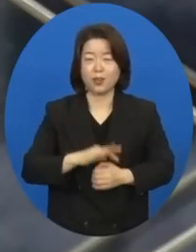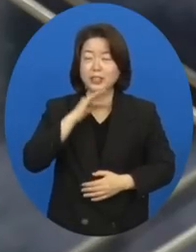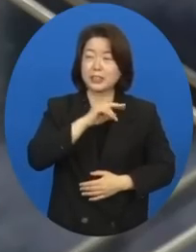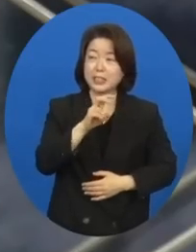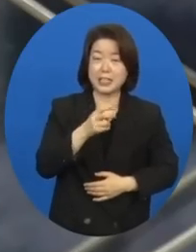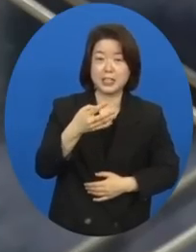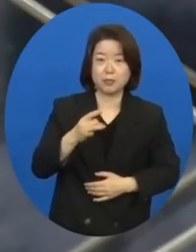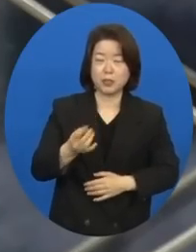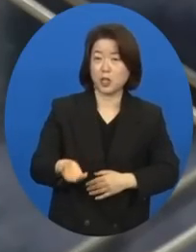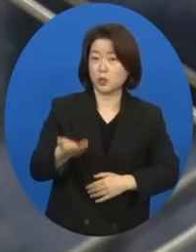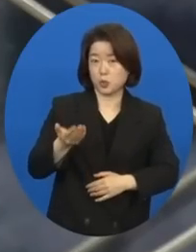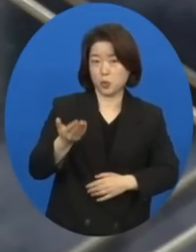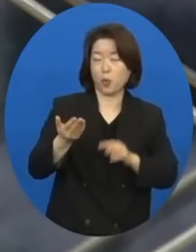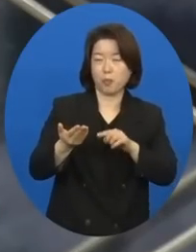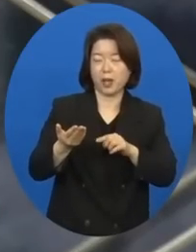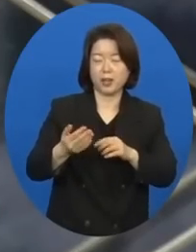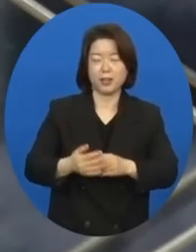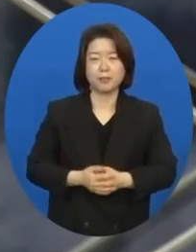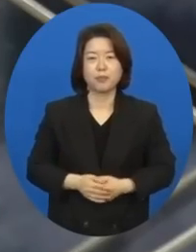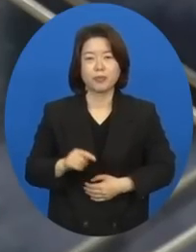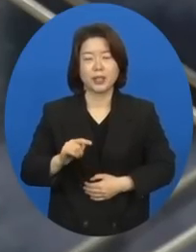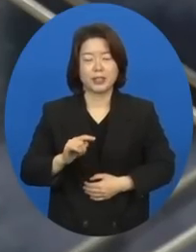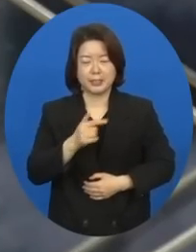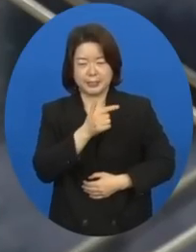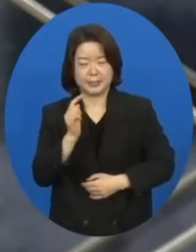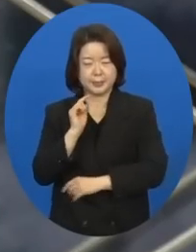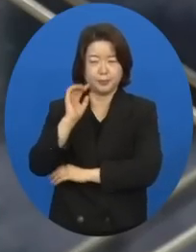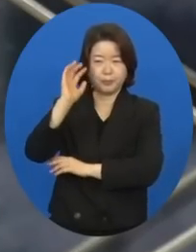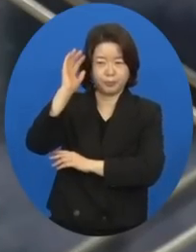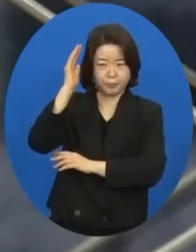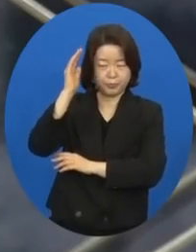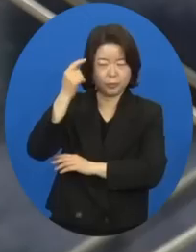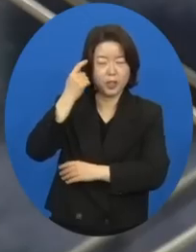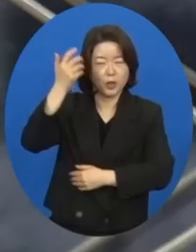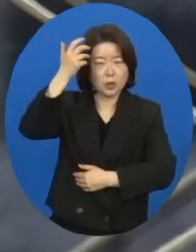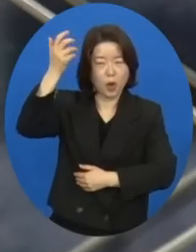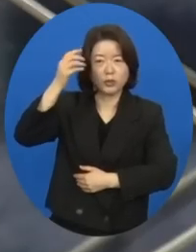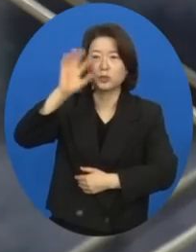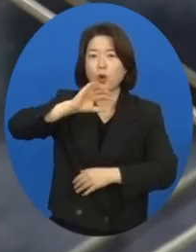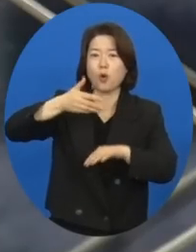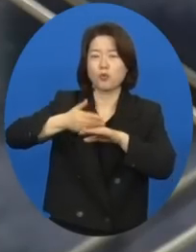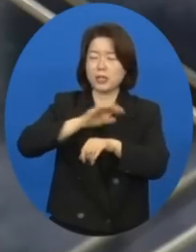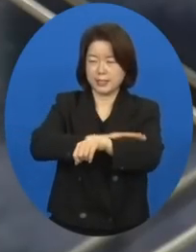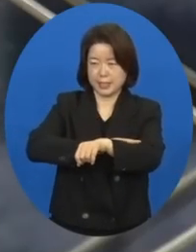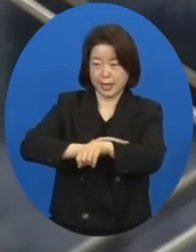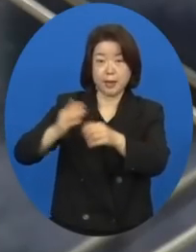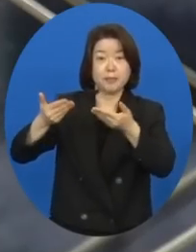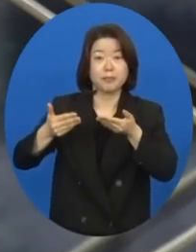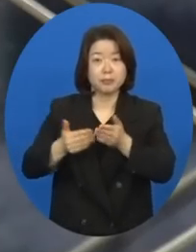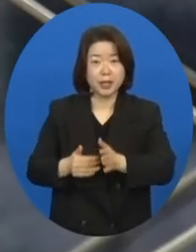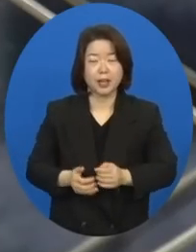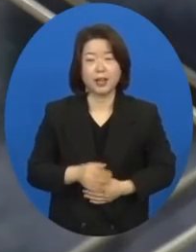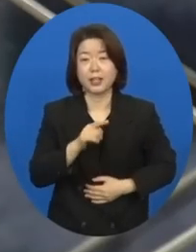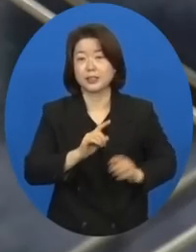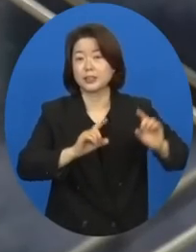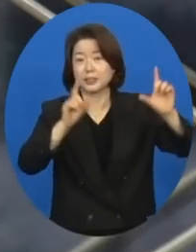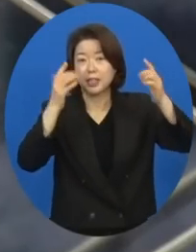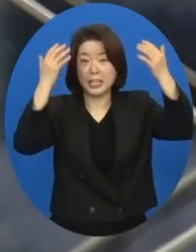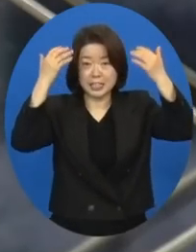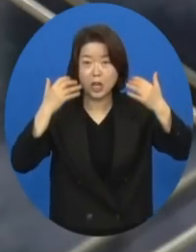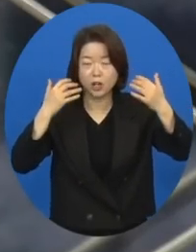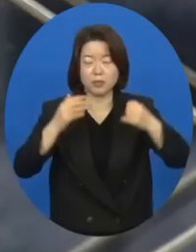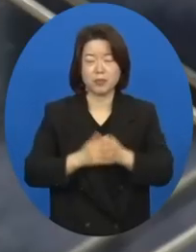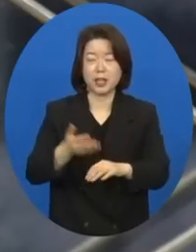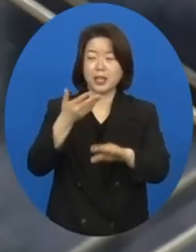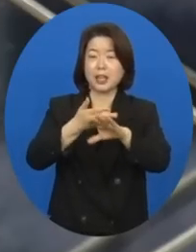교회 청년으로 너무나도 큰 영적인 훈련을 잘 받았는데 그때 그해 여름에 해외